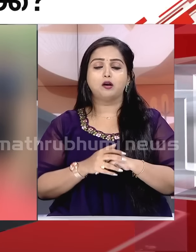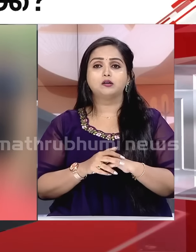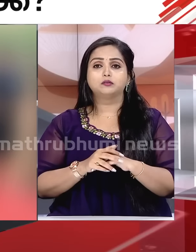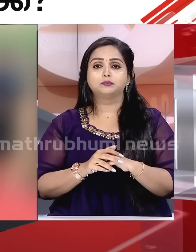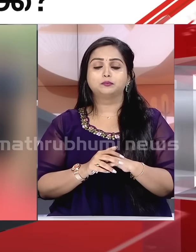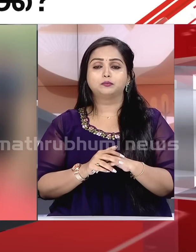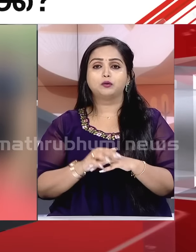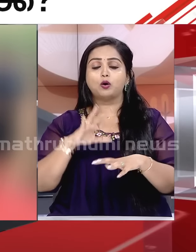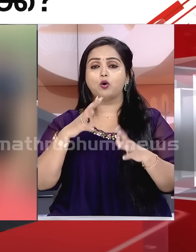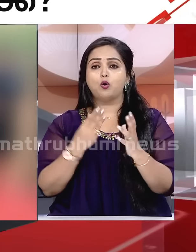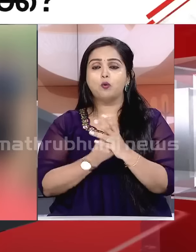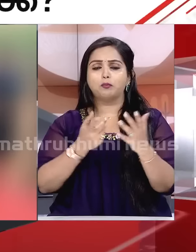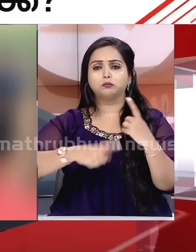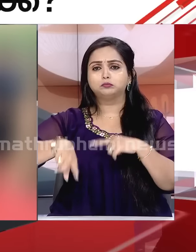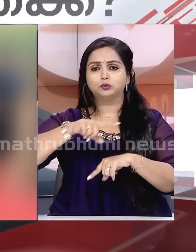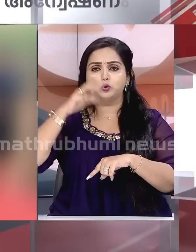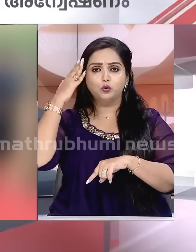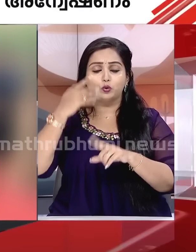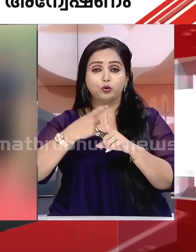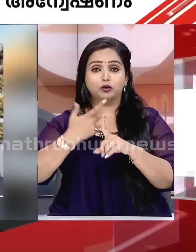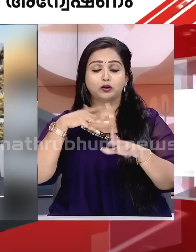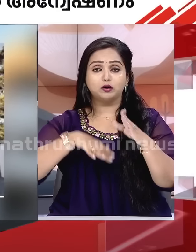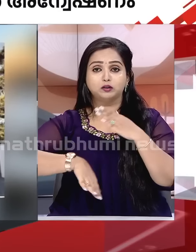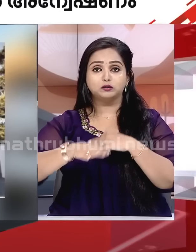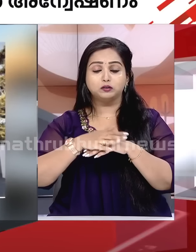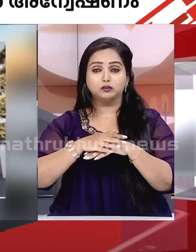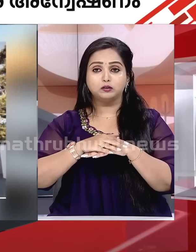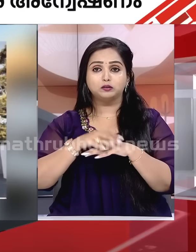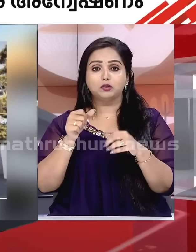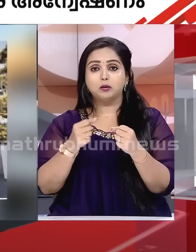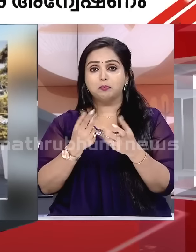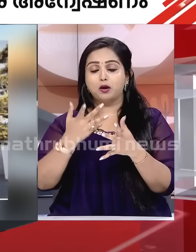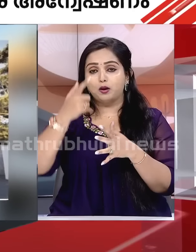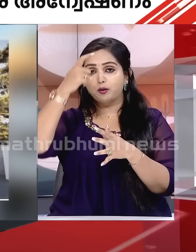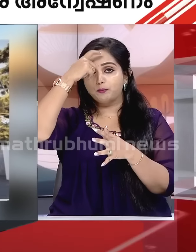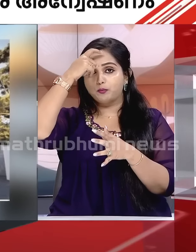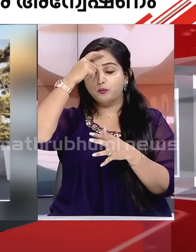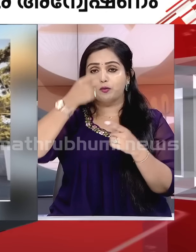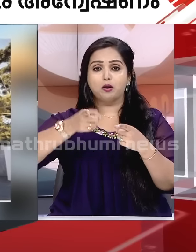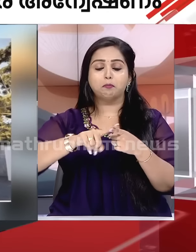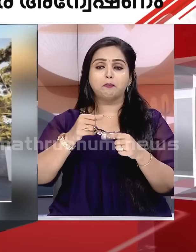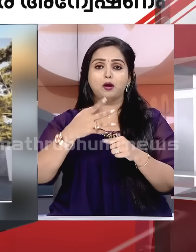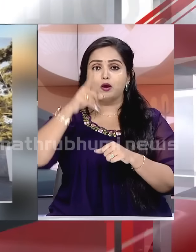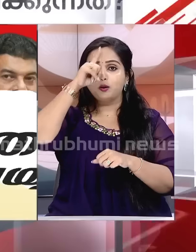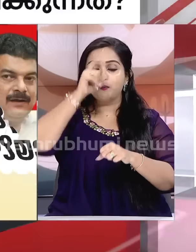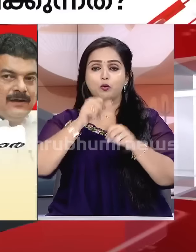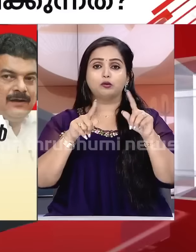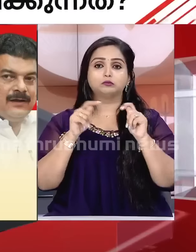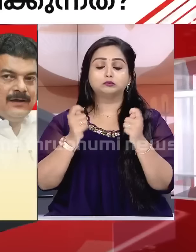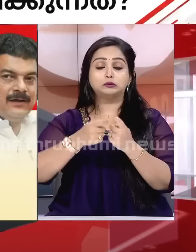അതുമാത്രമല്ല, നമുക്കറിയാം കേരളത്തിലെ ഇതുവരെ ഉണ്ടായ പല പ്രശ്നങ്ങൾക്കും പല പോലീസ് ഉദ്യോഗസ്ഥന്മാരും